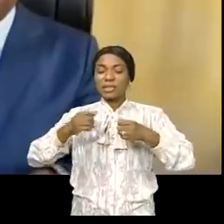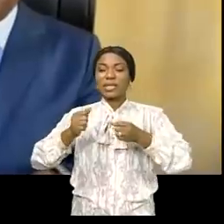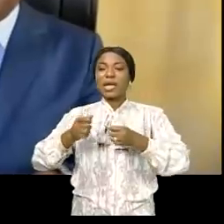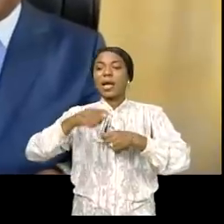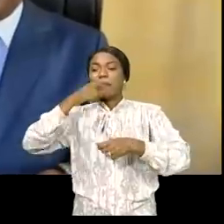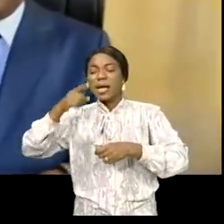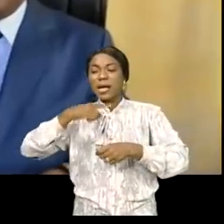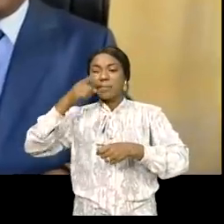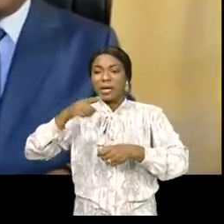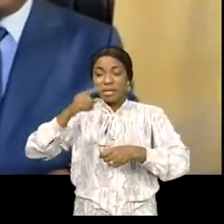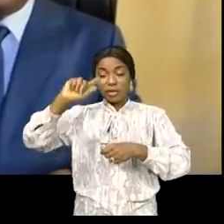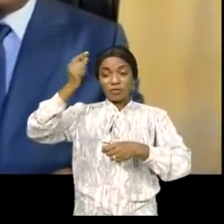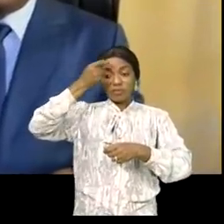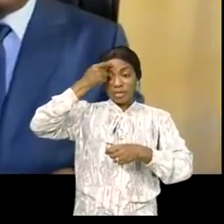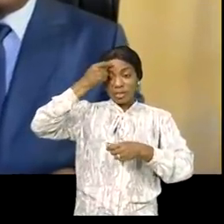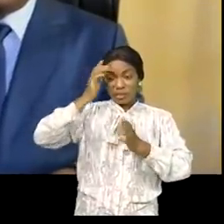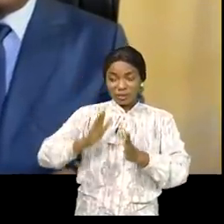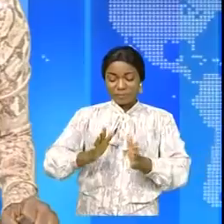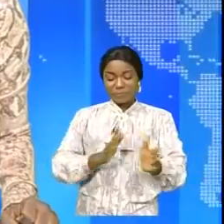l'esprit managérial du gouverneur.